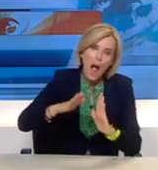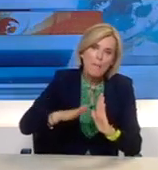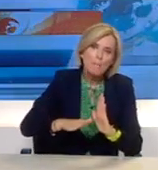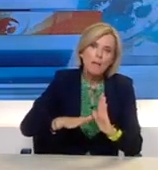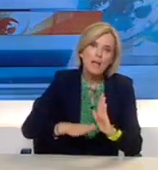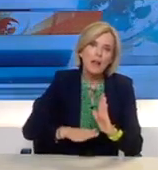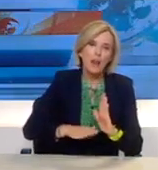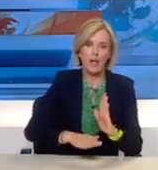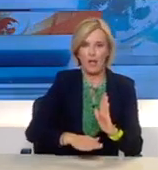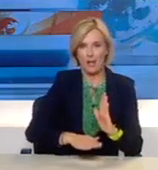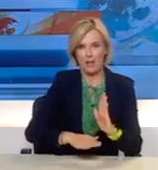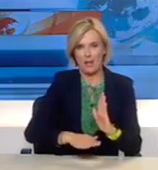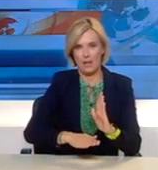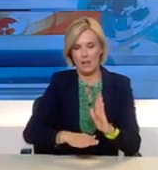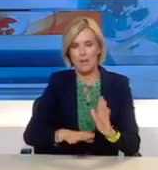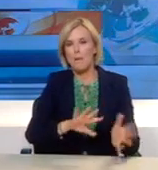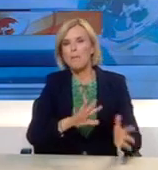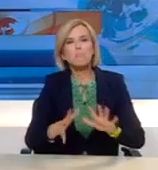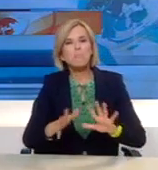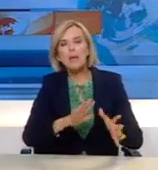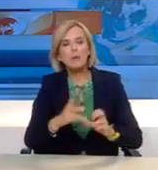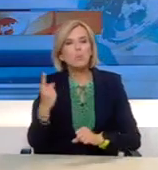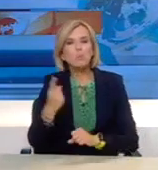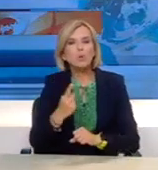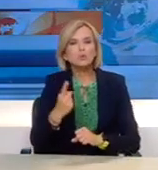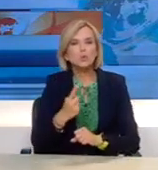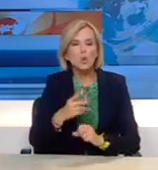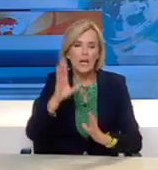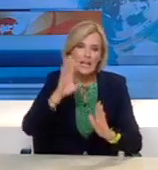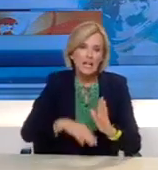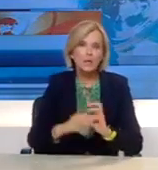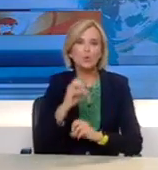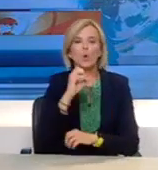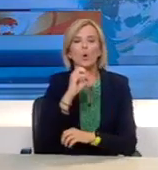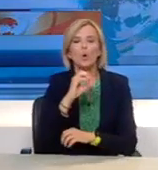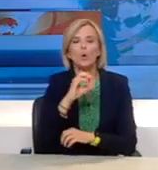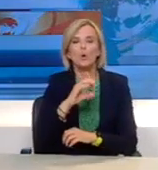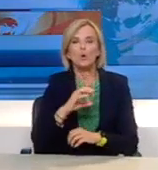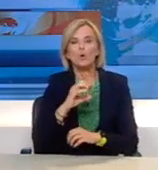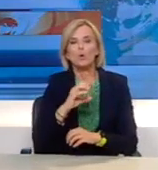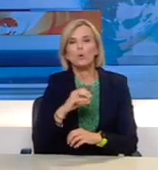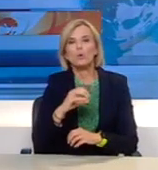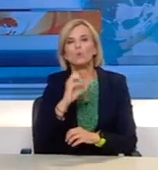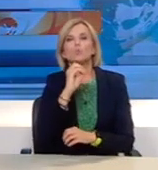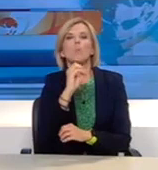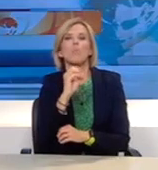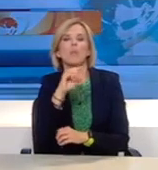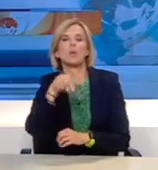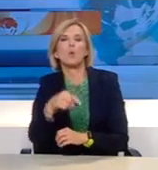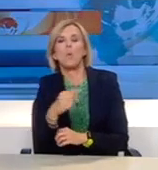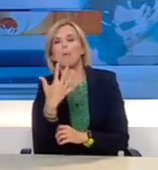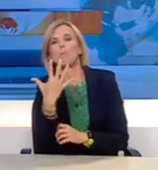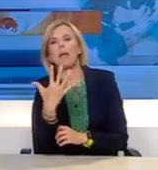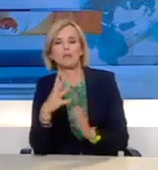και βρίσκεται αυτή τη στιγμή σε αριθμό ο οποίος είναι πολύ κατώτερος από αυτόν που φανταζόμασταν όλοι ότι θα μπορούσαμε να